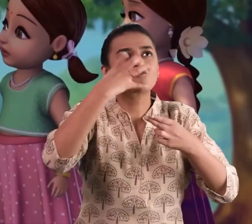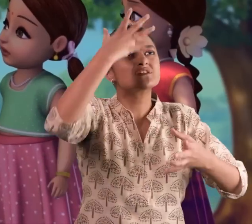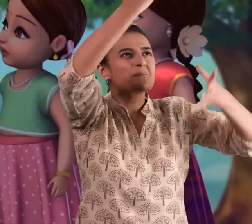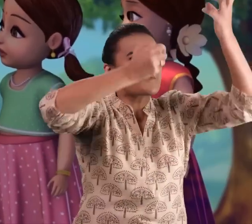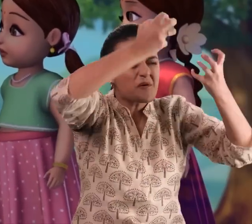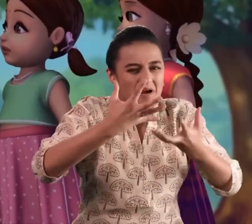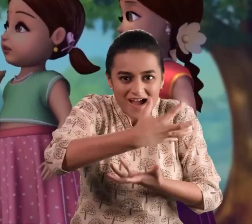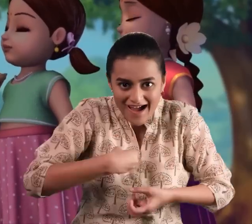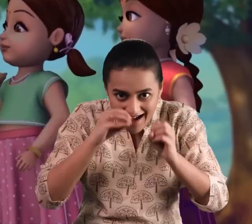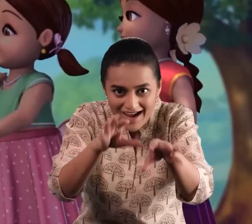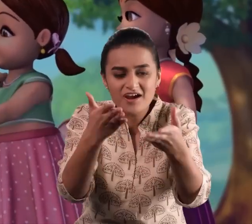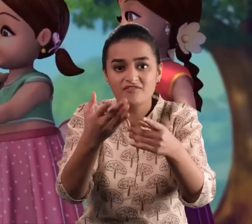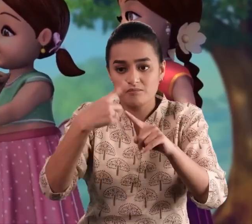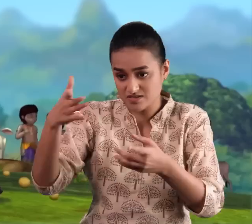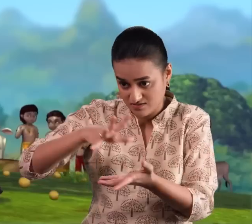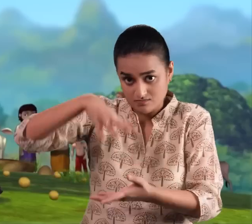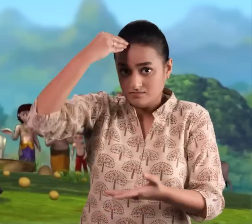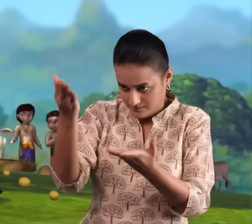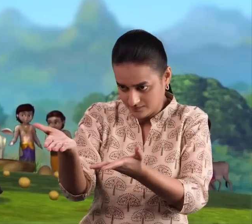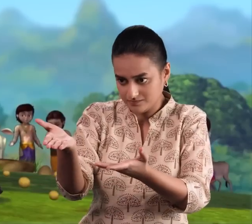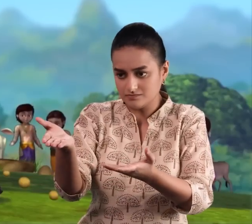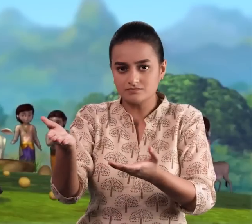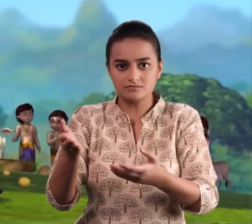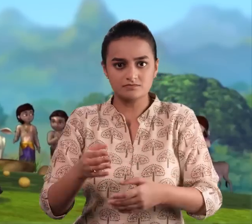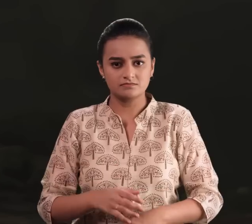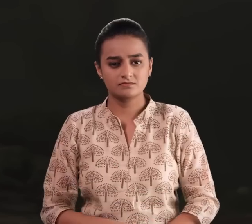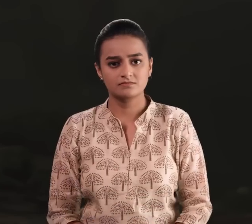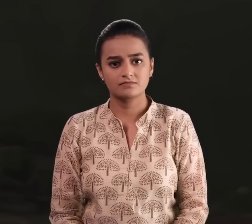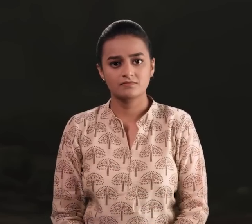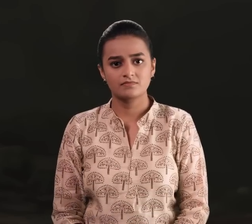तुम्हारे लिए फल जमा कर रहे थे और इस दुष्ट को सबक सिखा रहे थे।